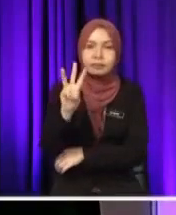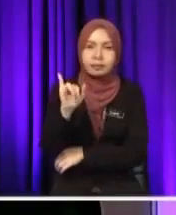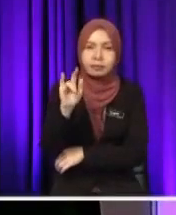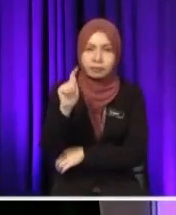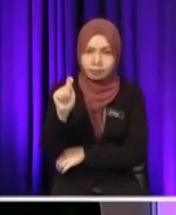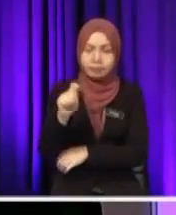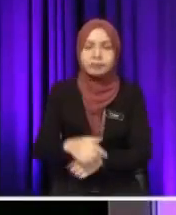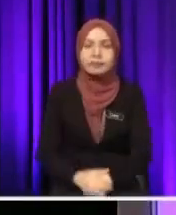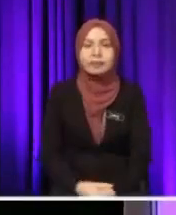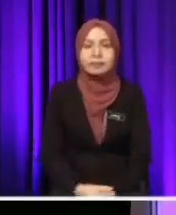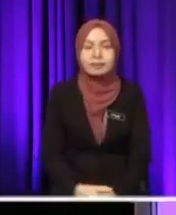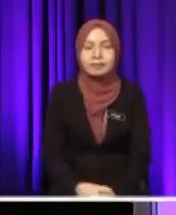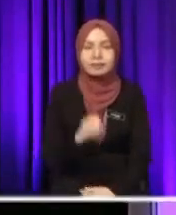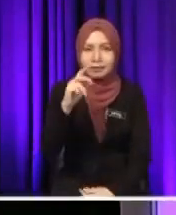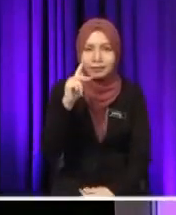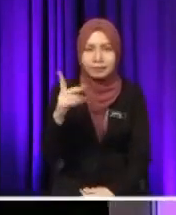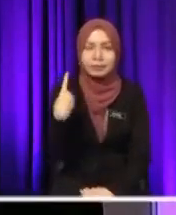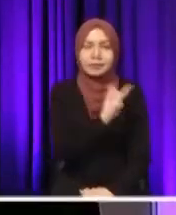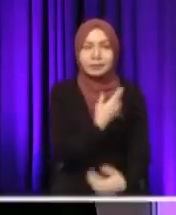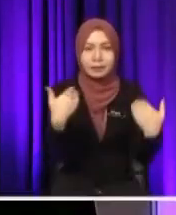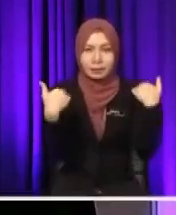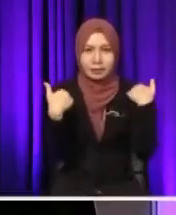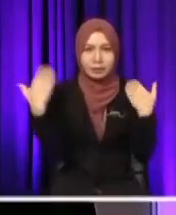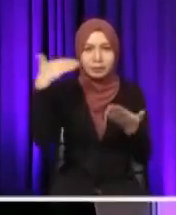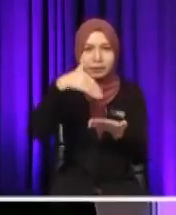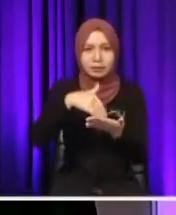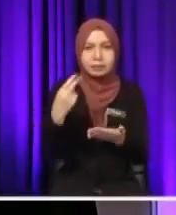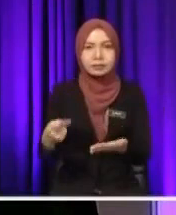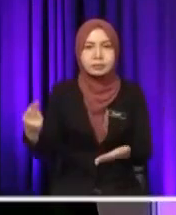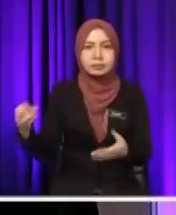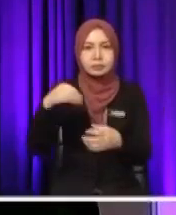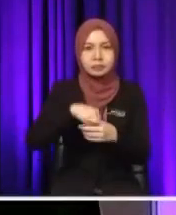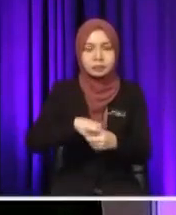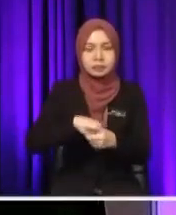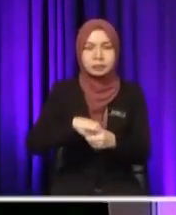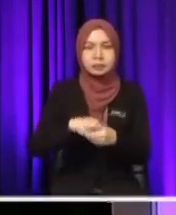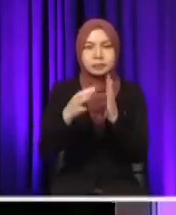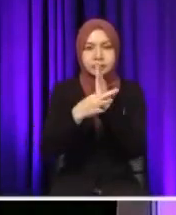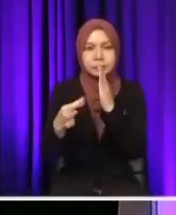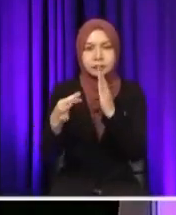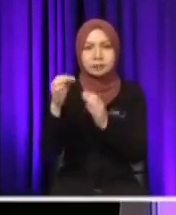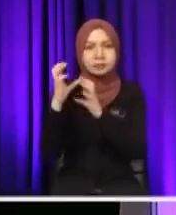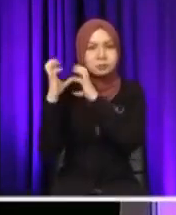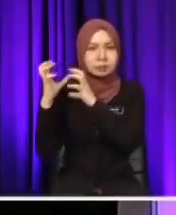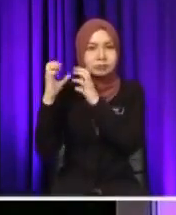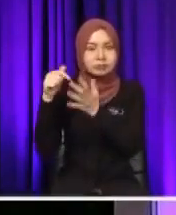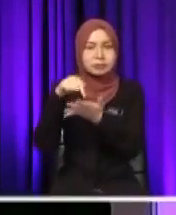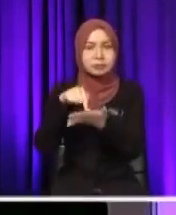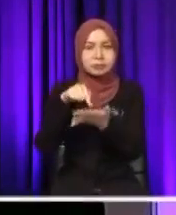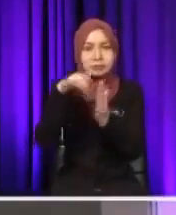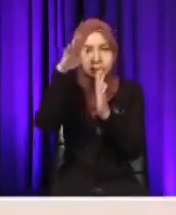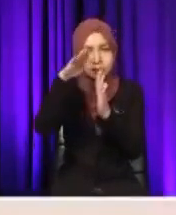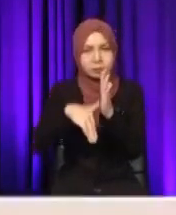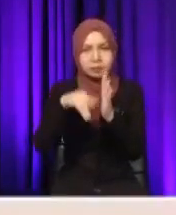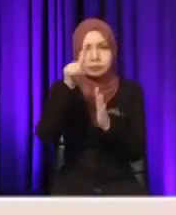pengoksidaan. Okey. Alright. So kita ada lagi bahan dalam kandungan minyak sawit ini yang kurang daripada 1%